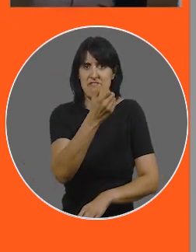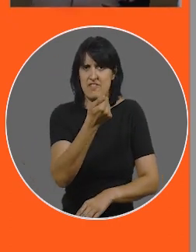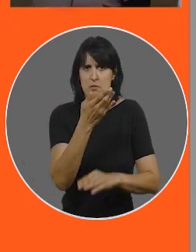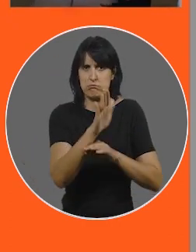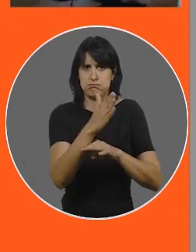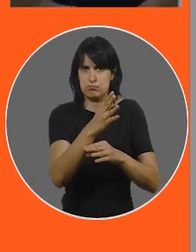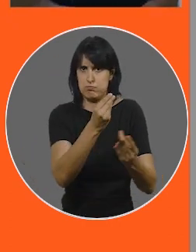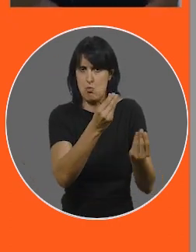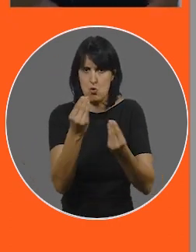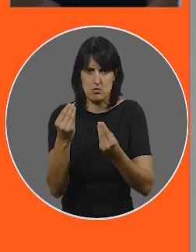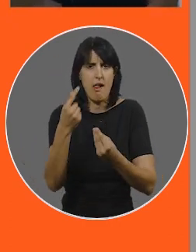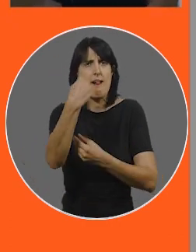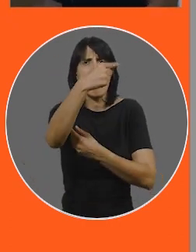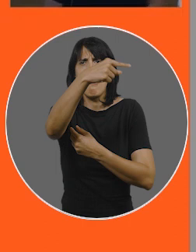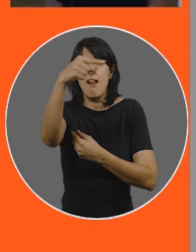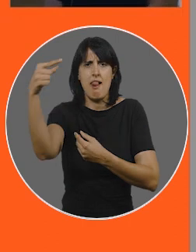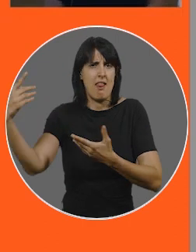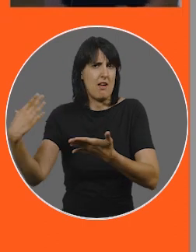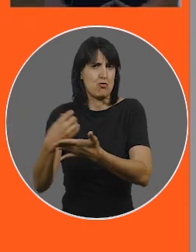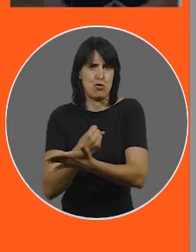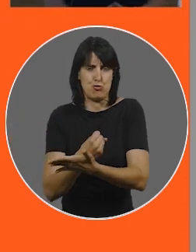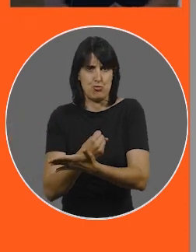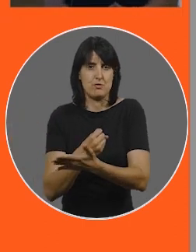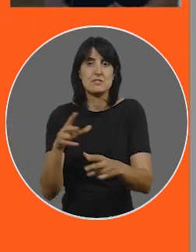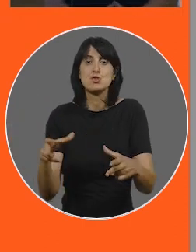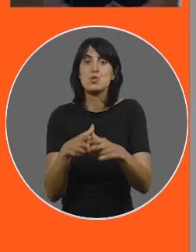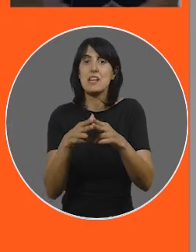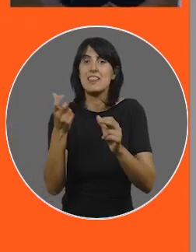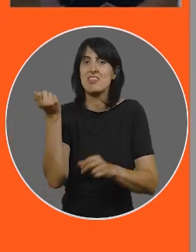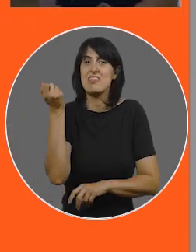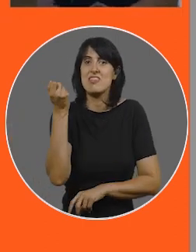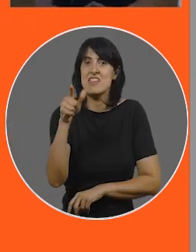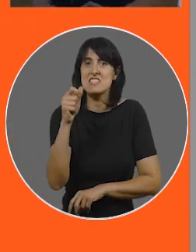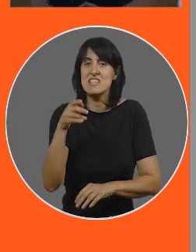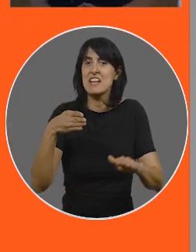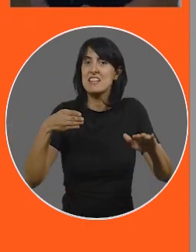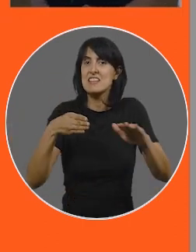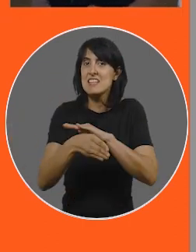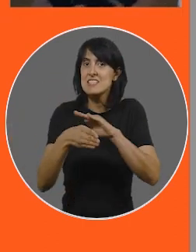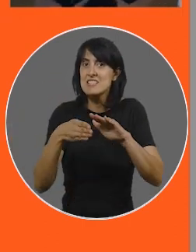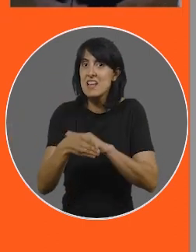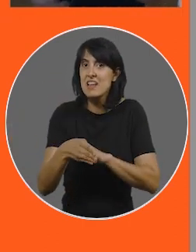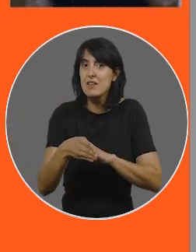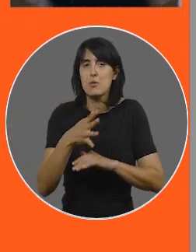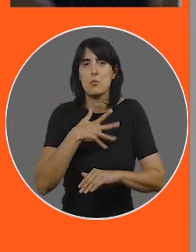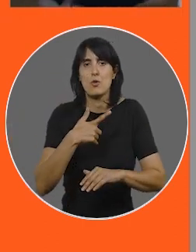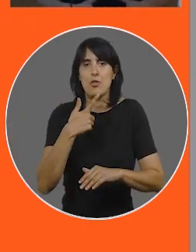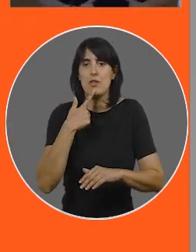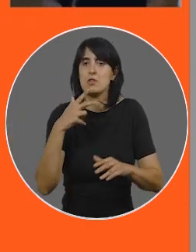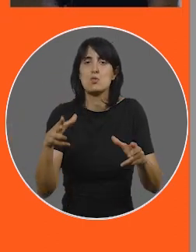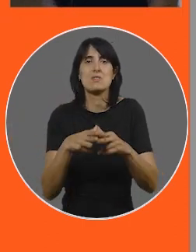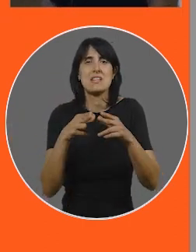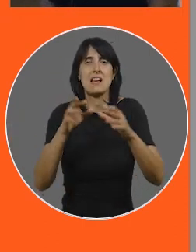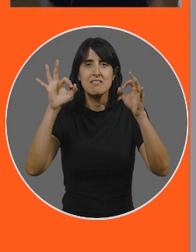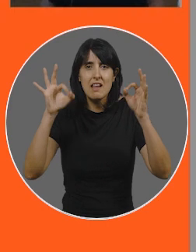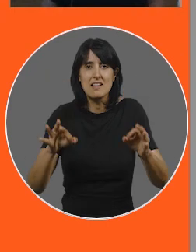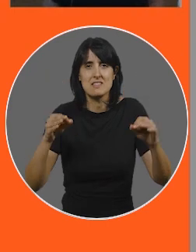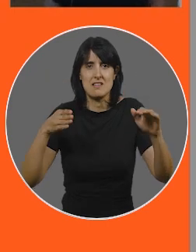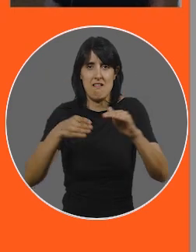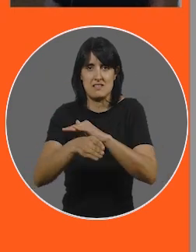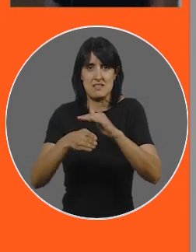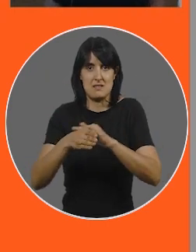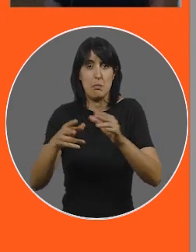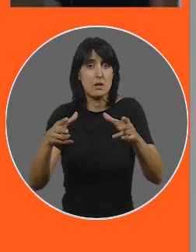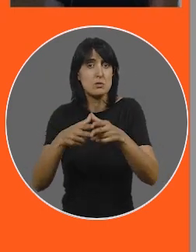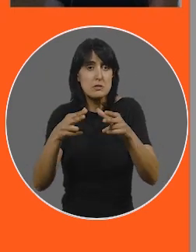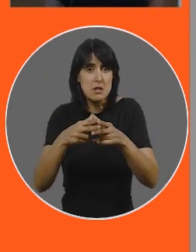presentat molts, són a tot arreu. Per tant, una societat digital accessible és una societat accessible, la nostra societat